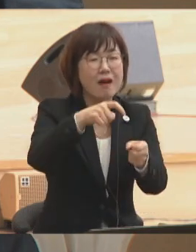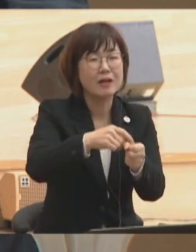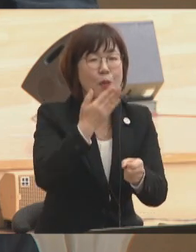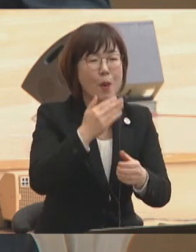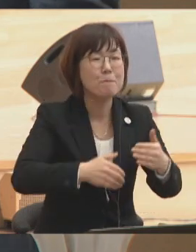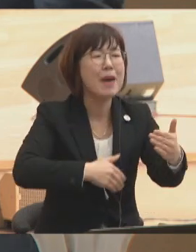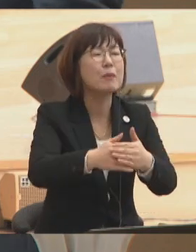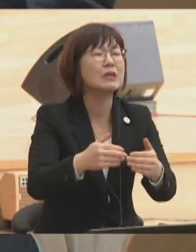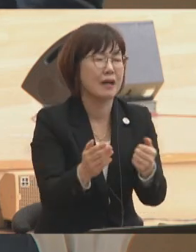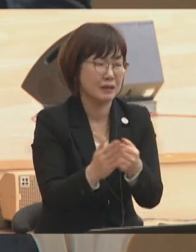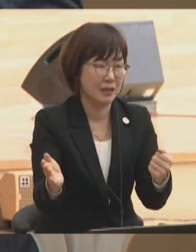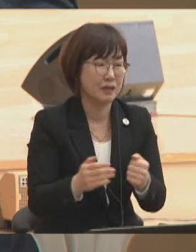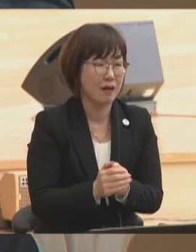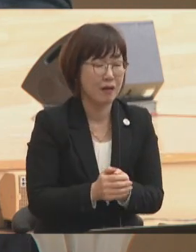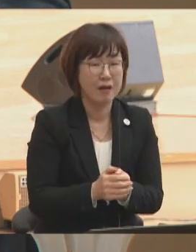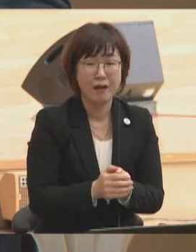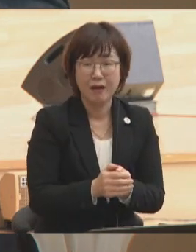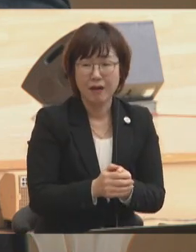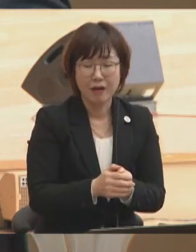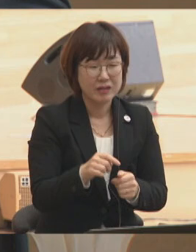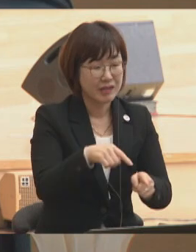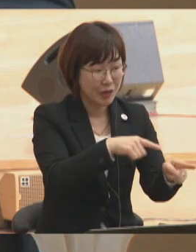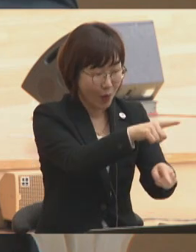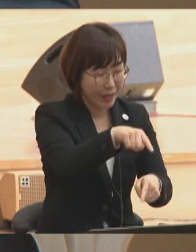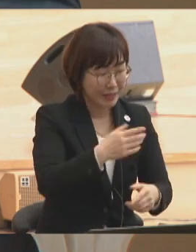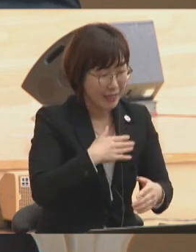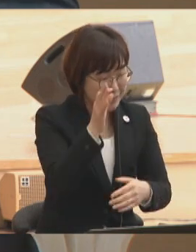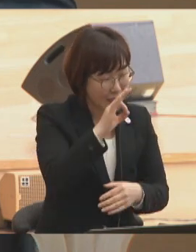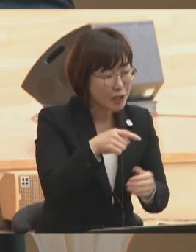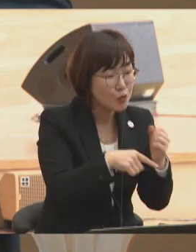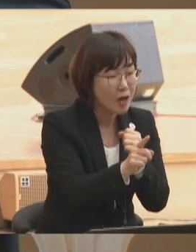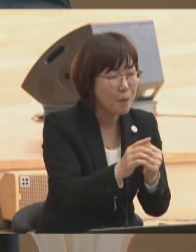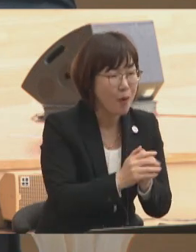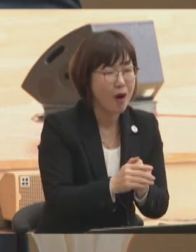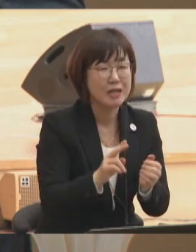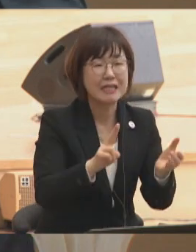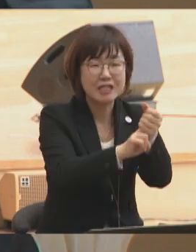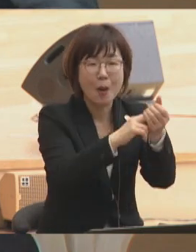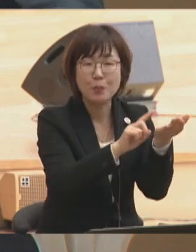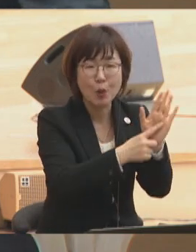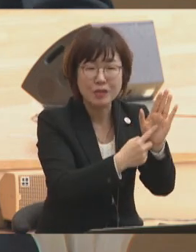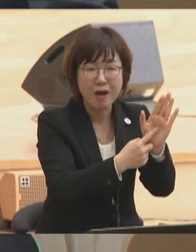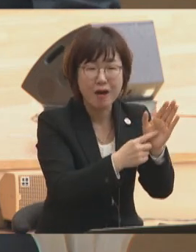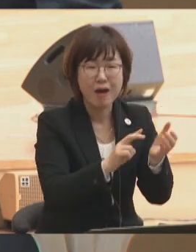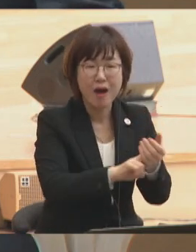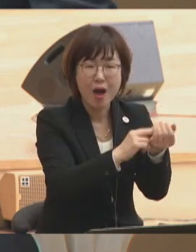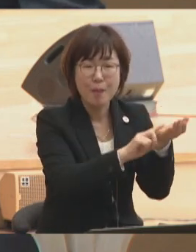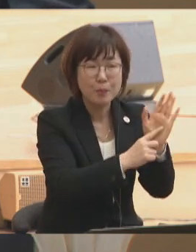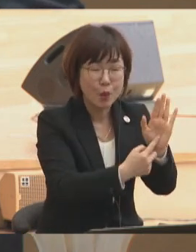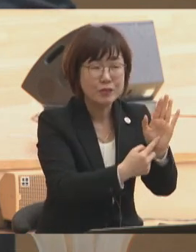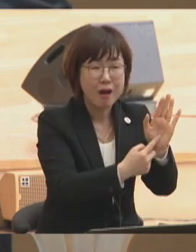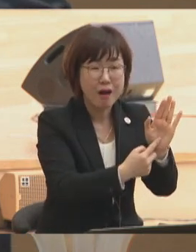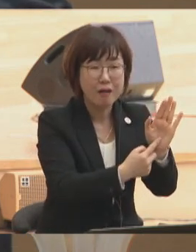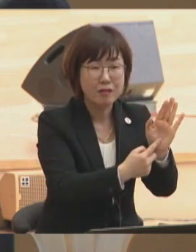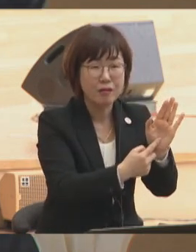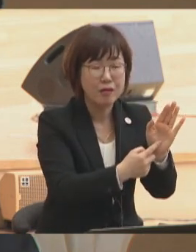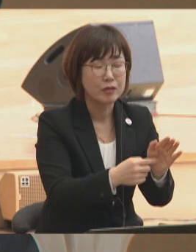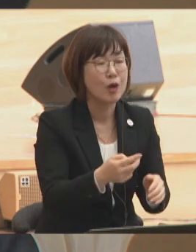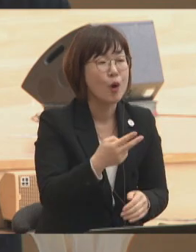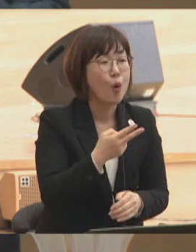이게 무슨 말이냐? 말이 아니잖아요. 너희가 나를 찾는 것은 표적을 본 까닭. 아니 표적을 안 봤으면 따라 나서질